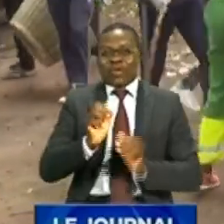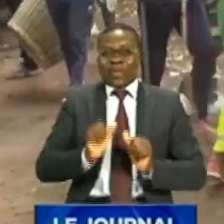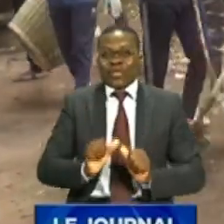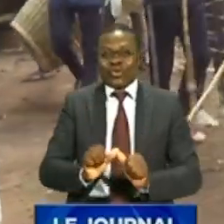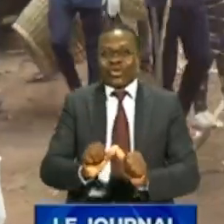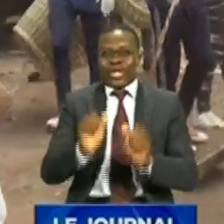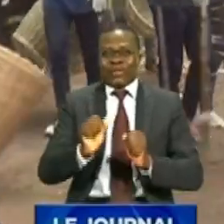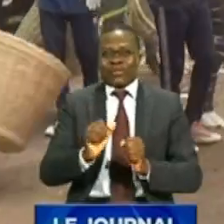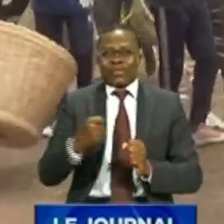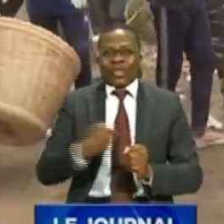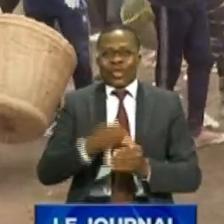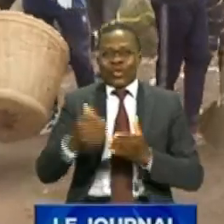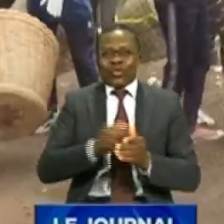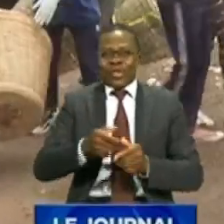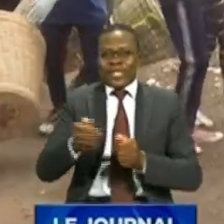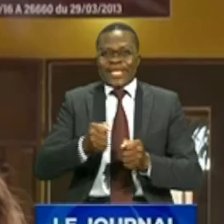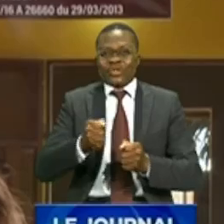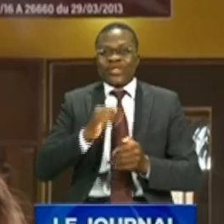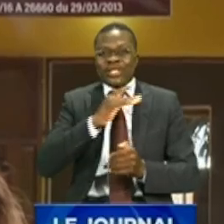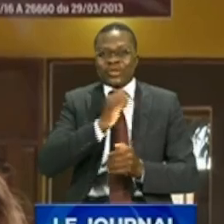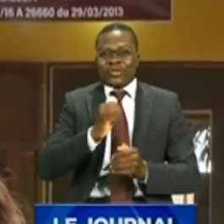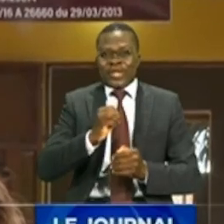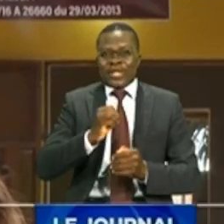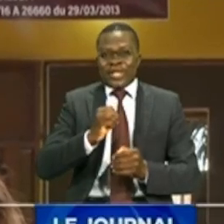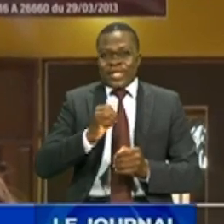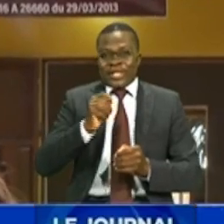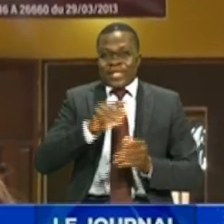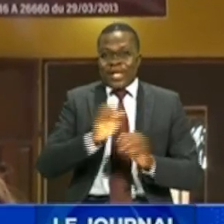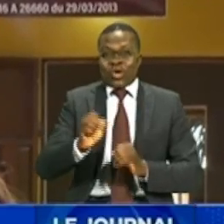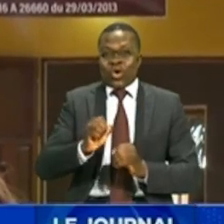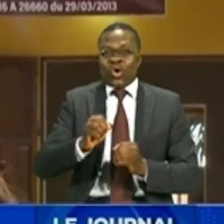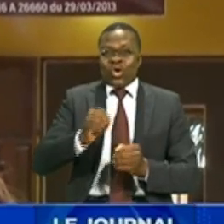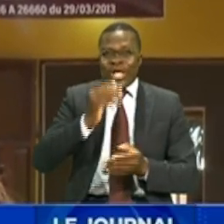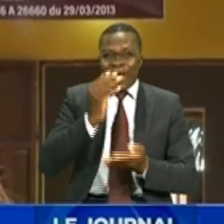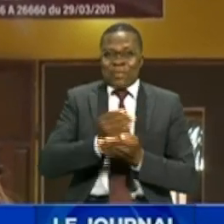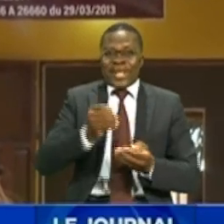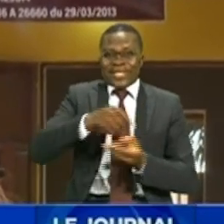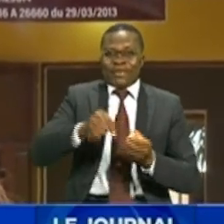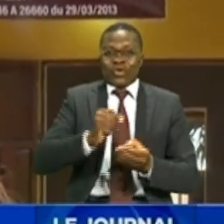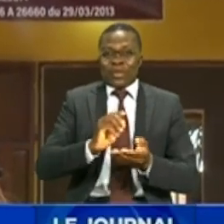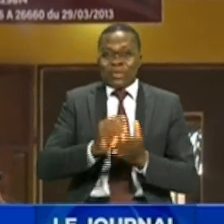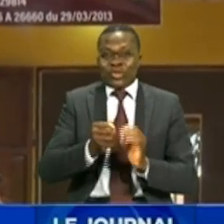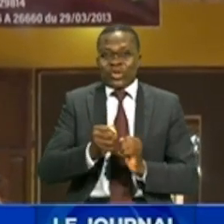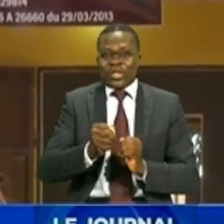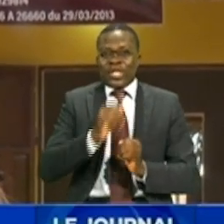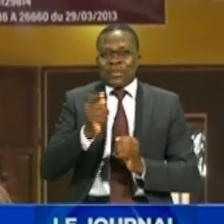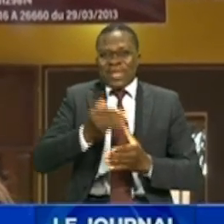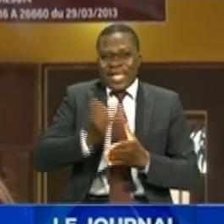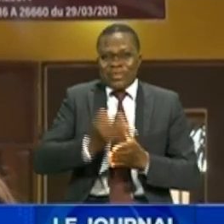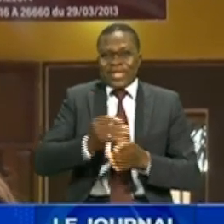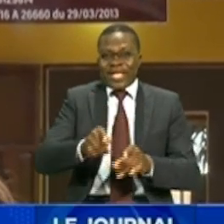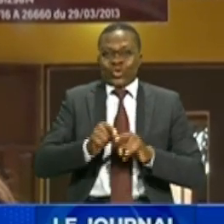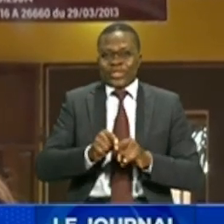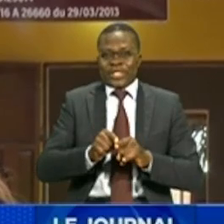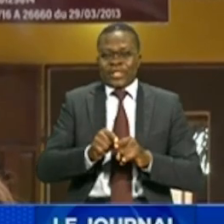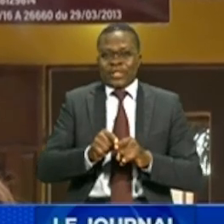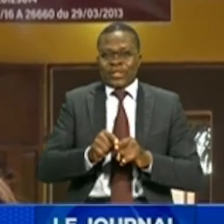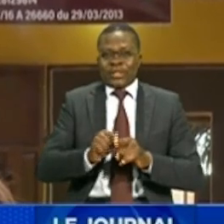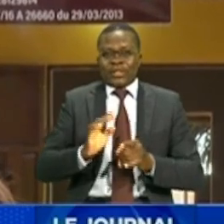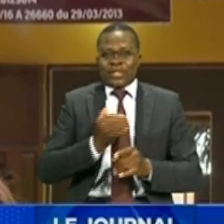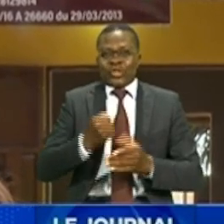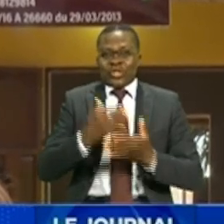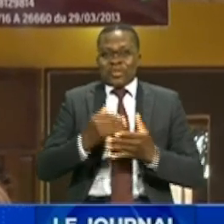durable. Une mauvaise gestion des déchets impacte non seulement notre environnement immédiat, mais elle menace aussi